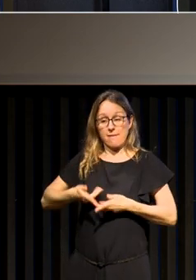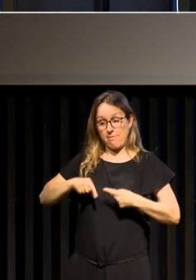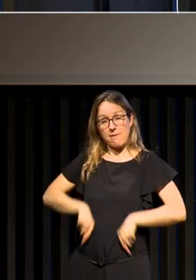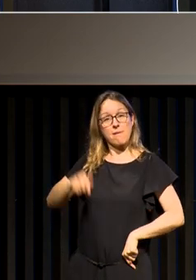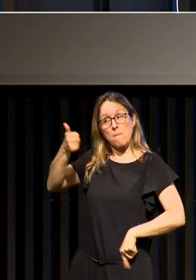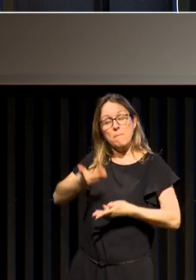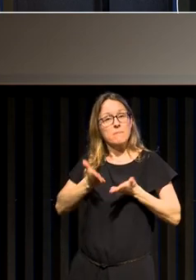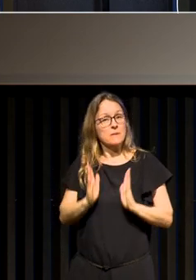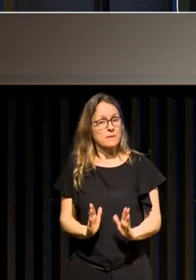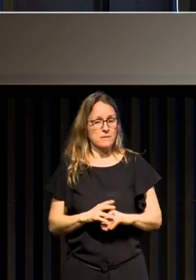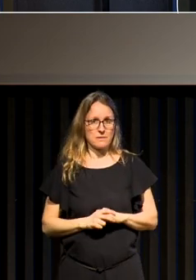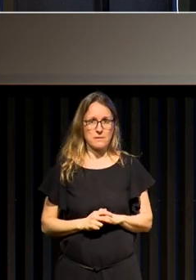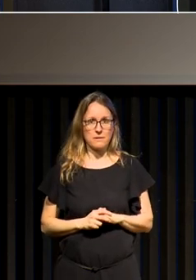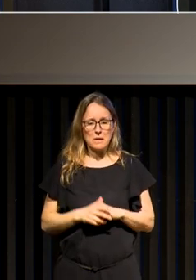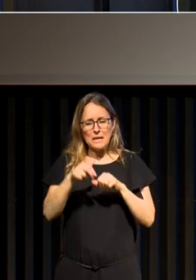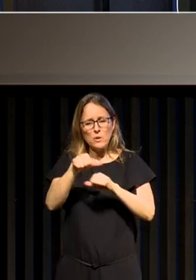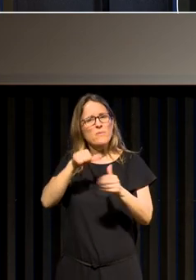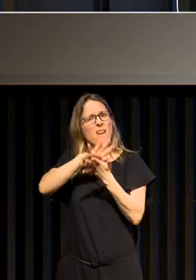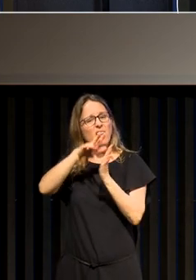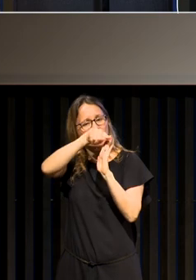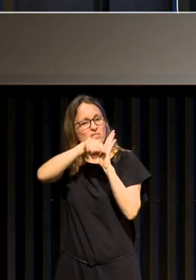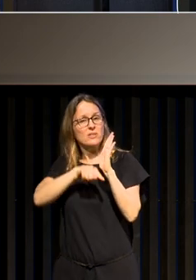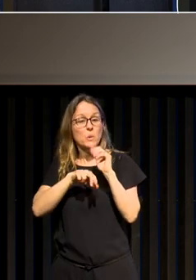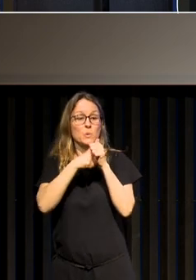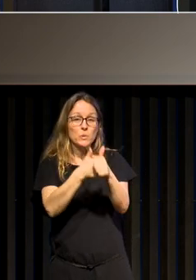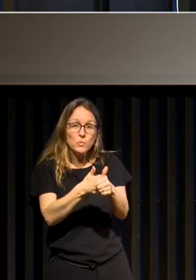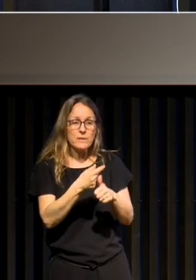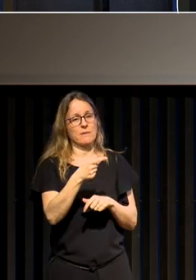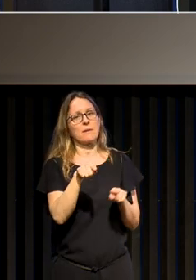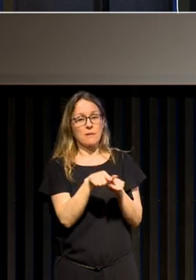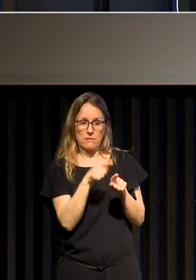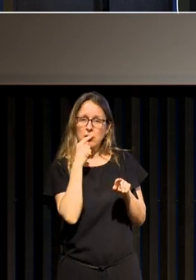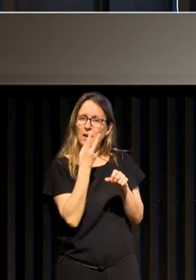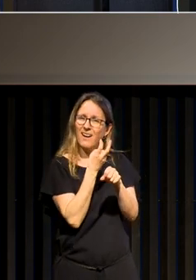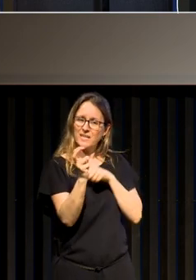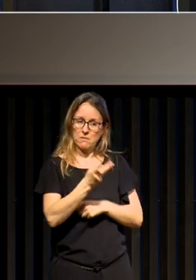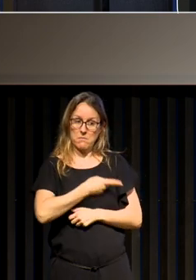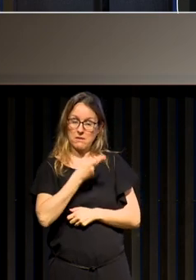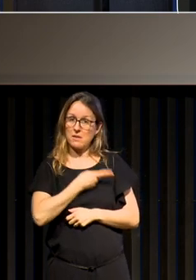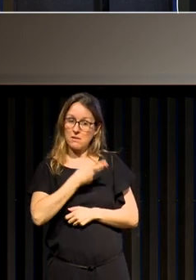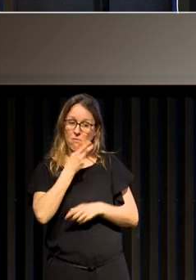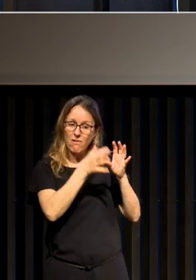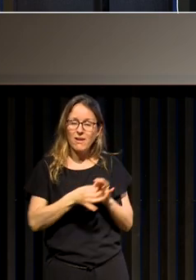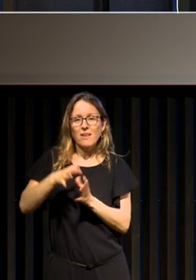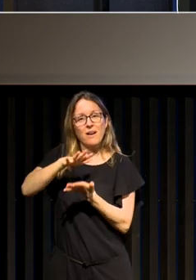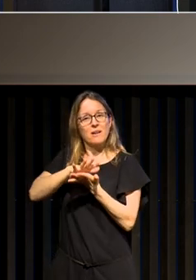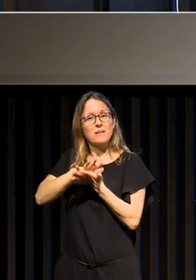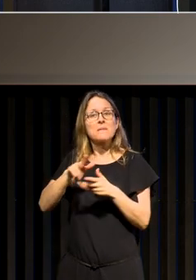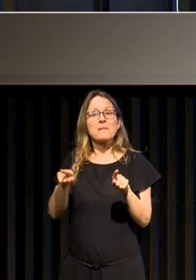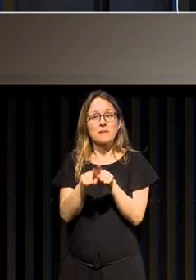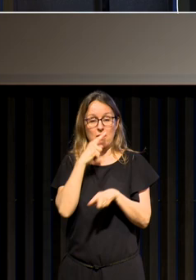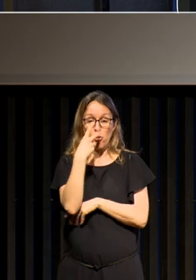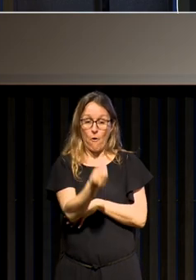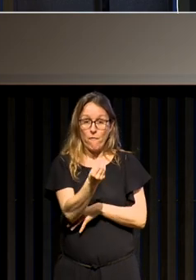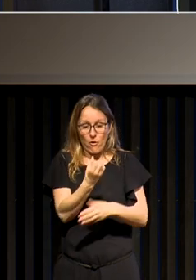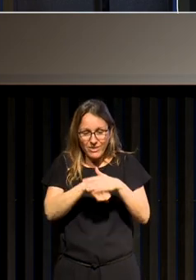conditions d'âge doivent prendre en compte les risques médicaux de la procréation liés à l'âge ainsi que l'intérêt de l'enfant à